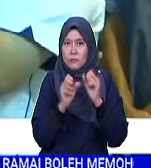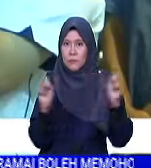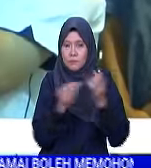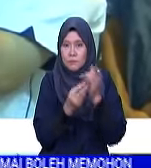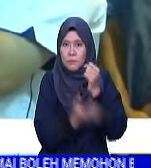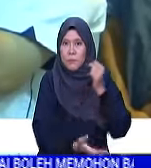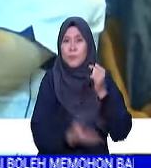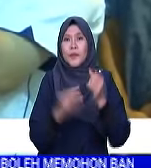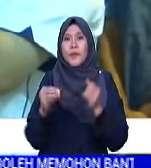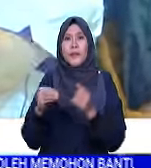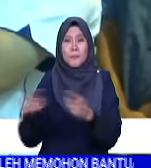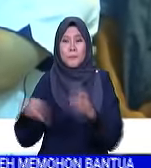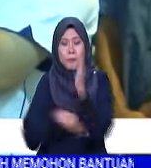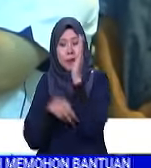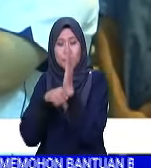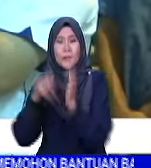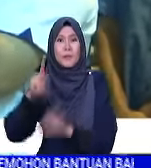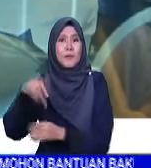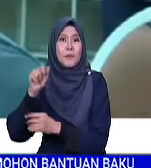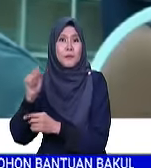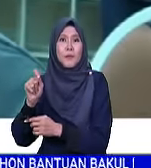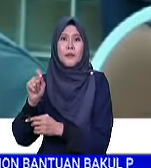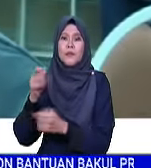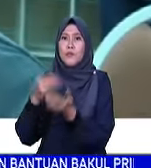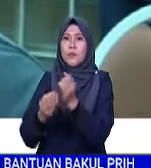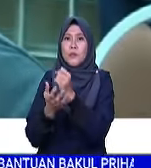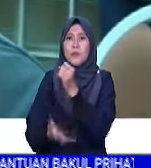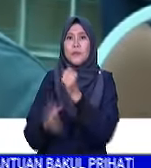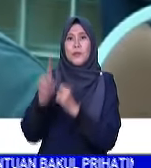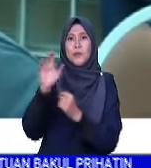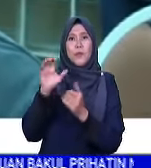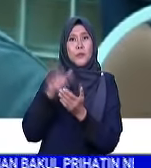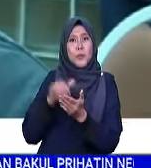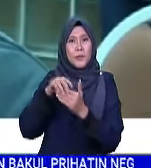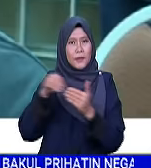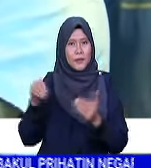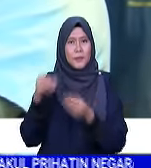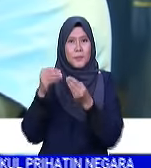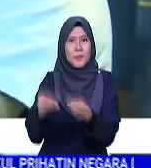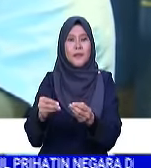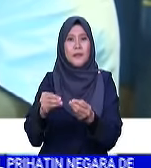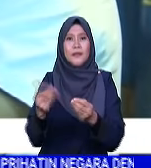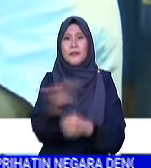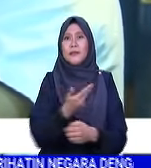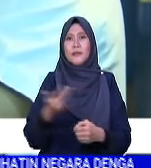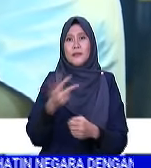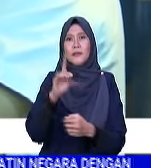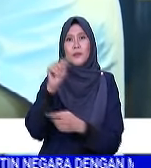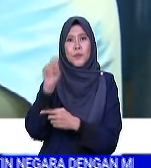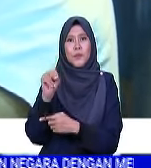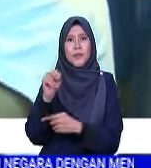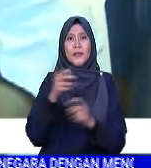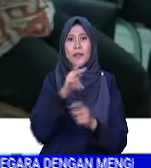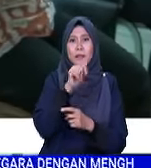sementara bagi Parlimen Kapit pula peruntukan masing-masing RM100,000 diberikan kepada ketiga-tiga dun